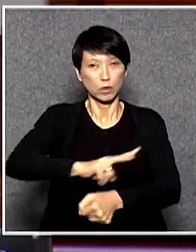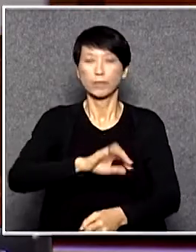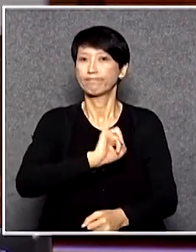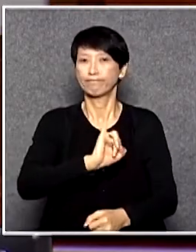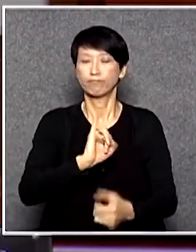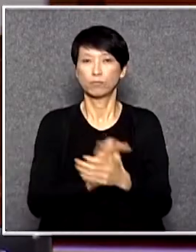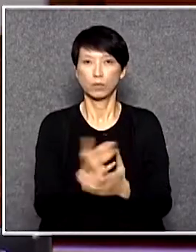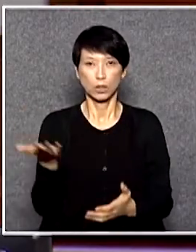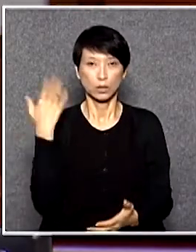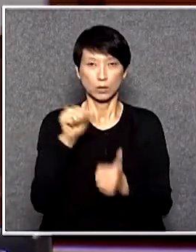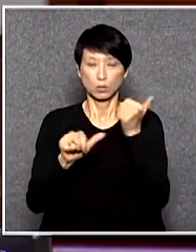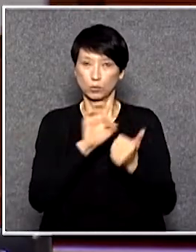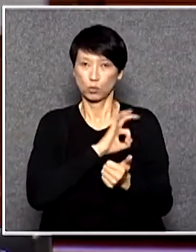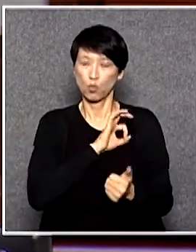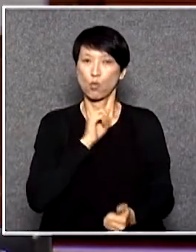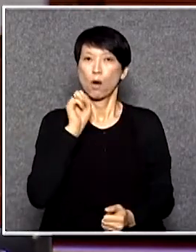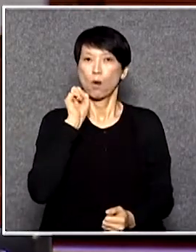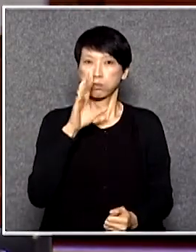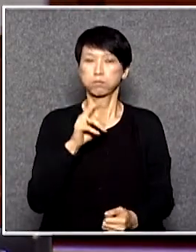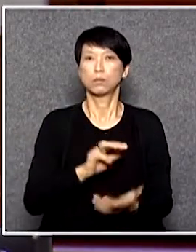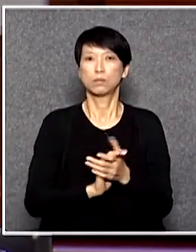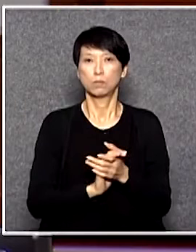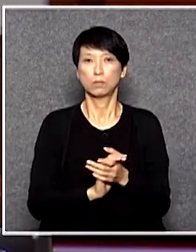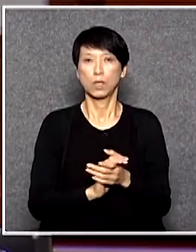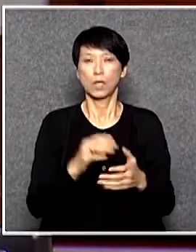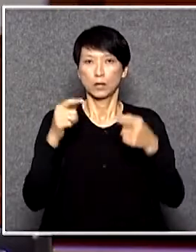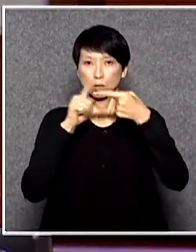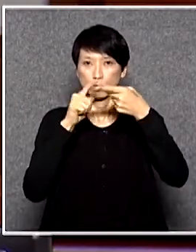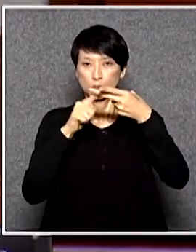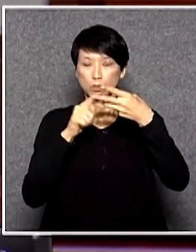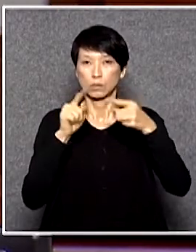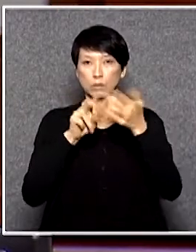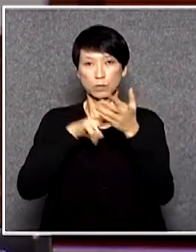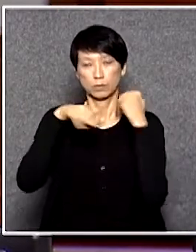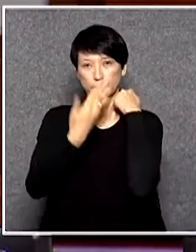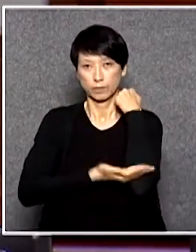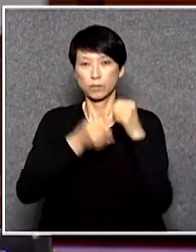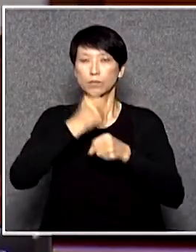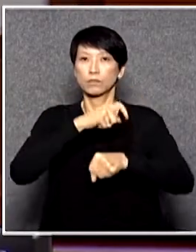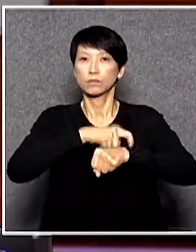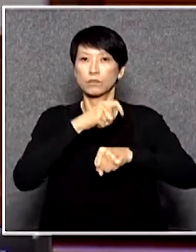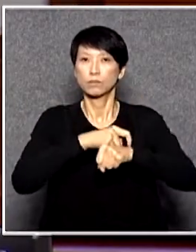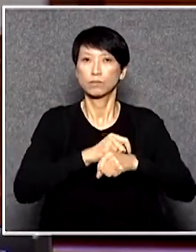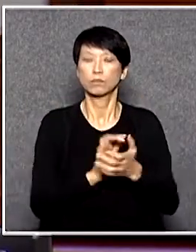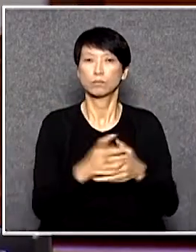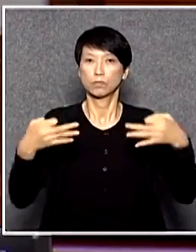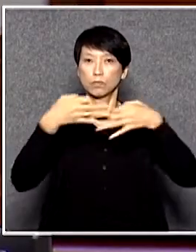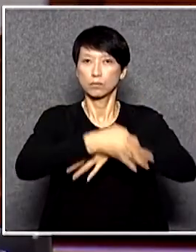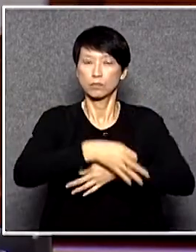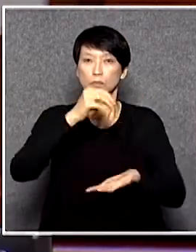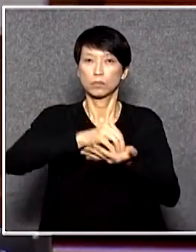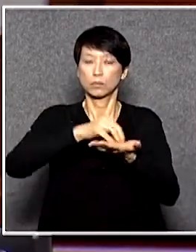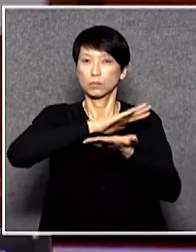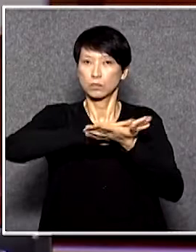拜，委員會又表示委員一致同意三大原則，包括立法規管工時、規定僱傭合約必須定明工